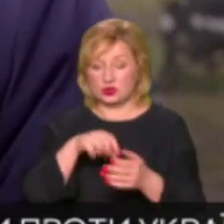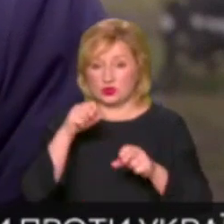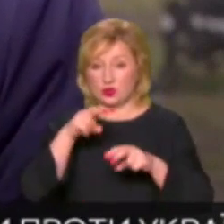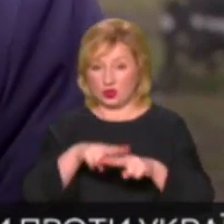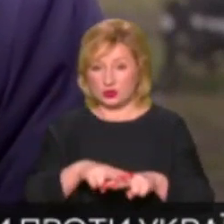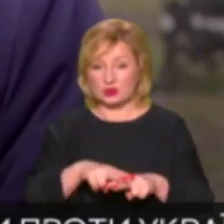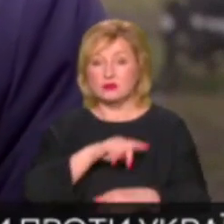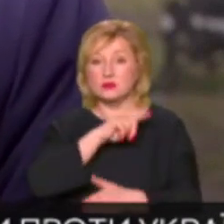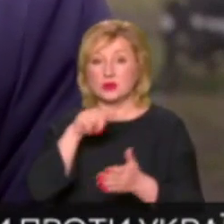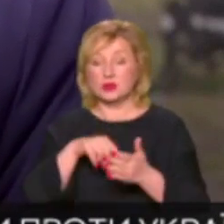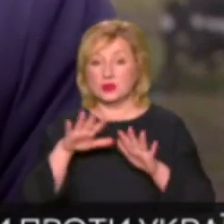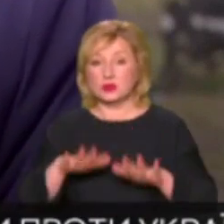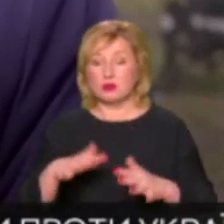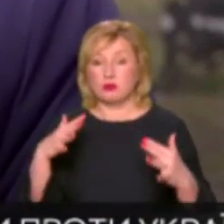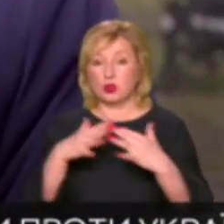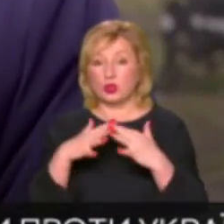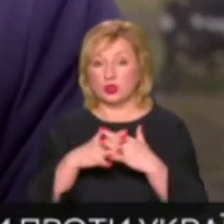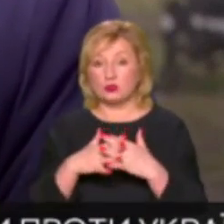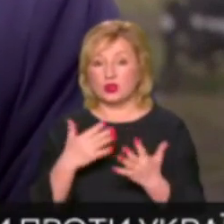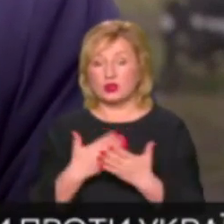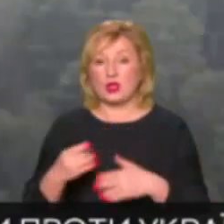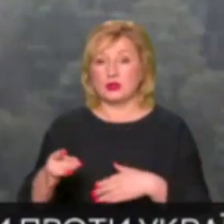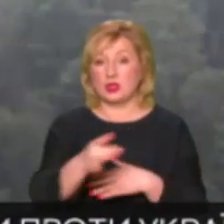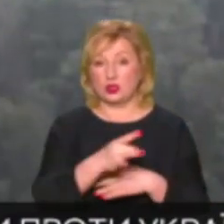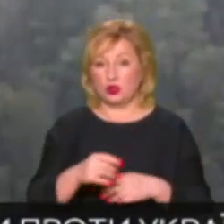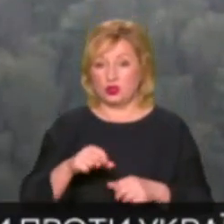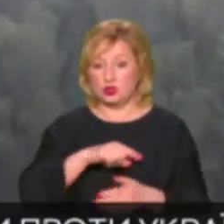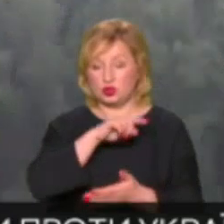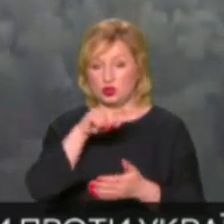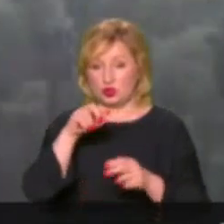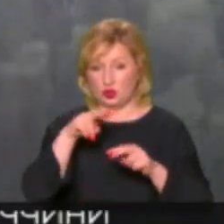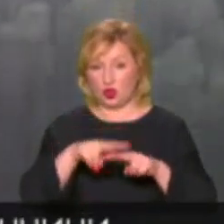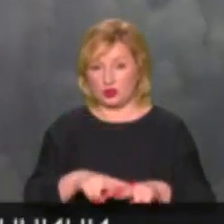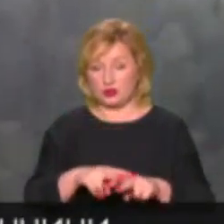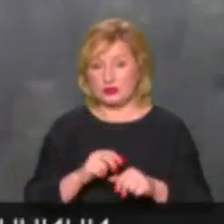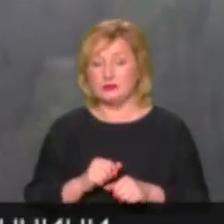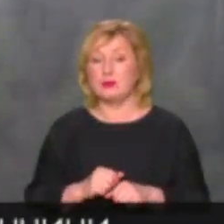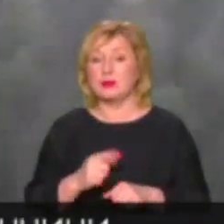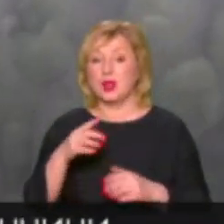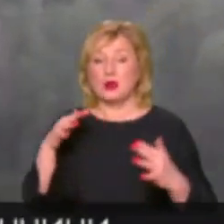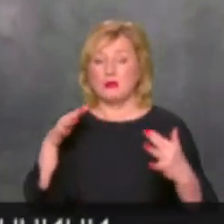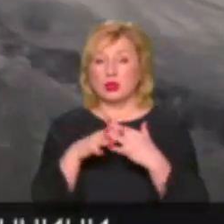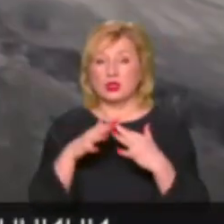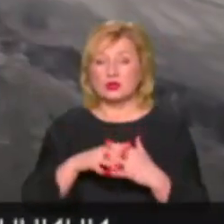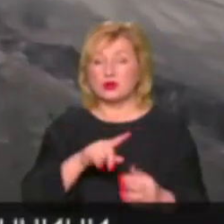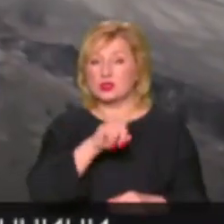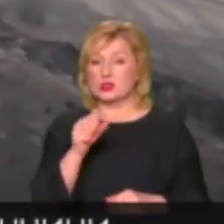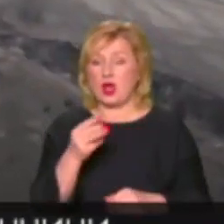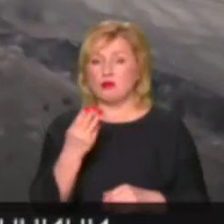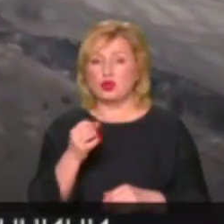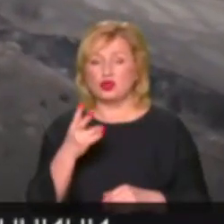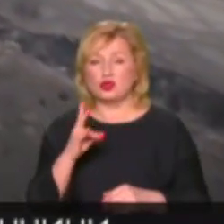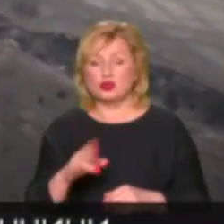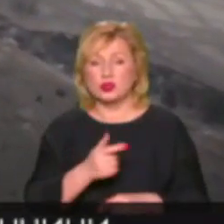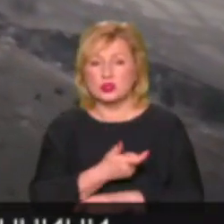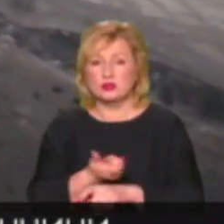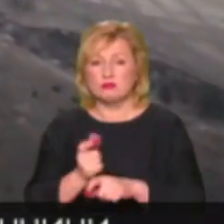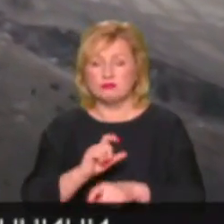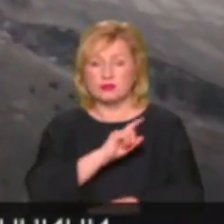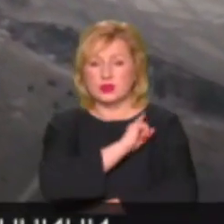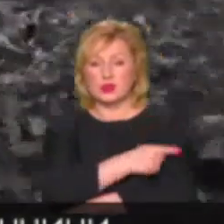на околиці Києва. Та Мощун заплатив велику ціну за свою героїчну оборону. Росіяни зруйнували